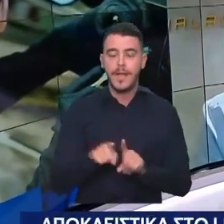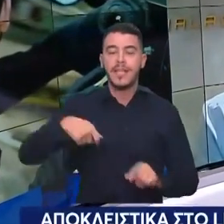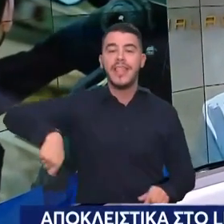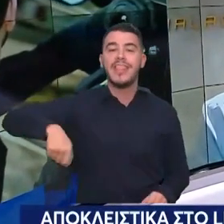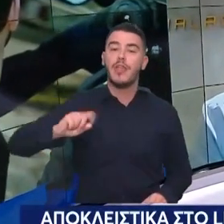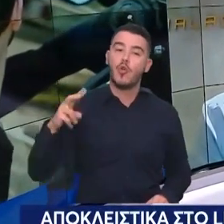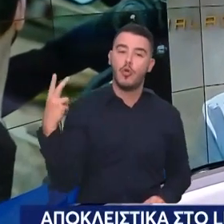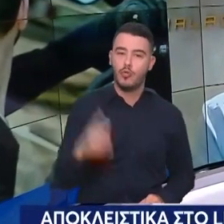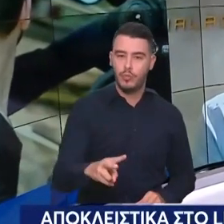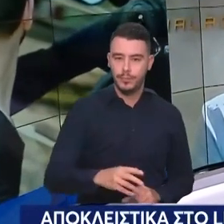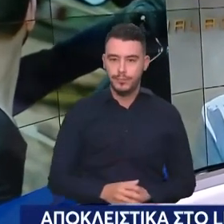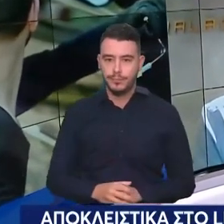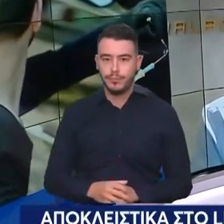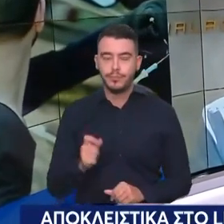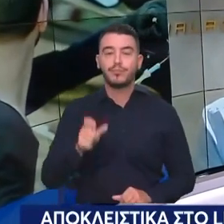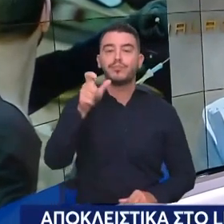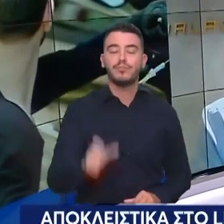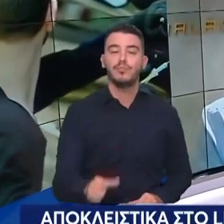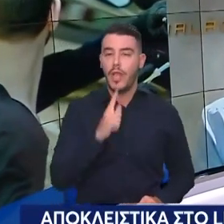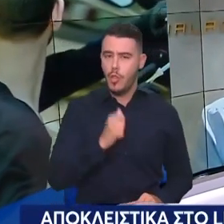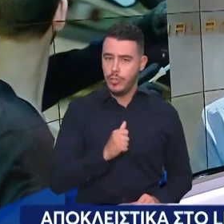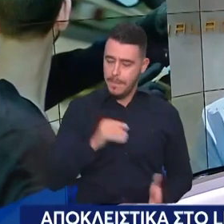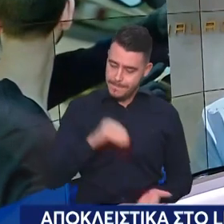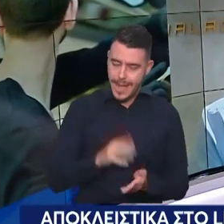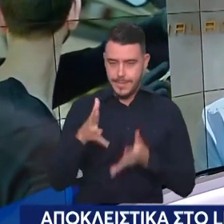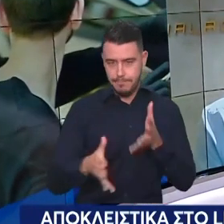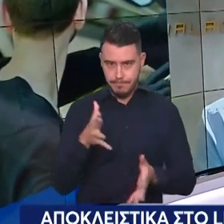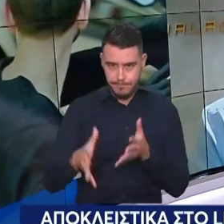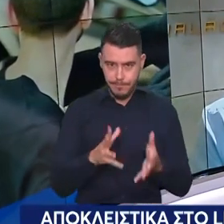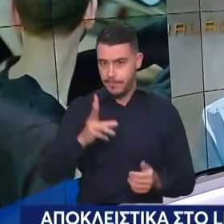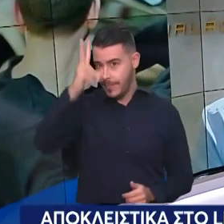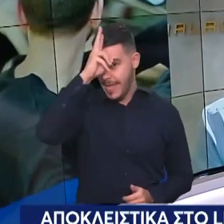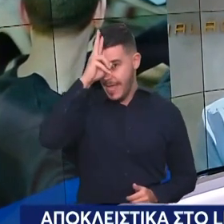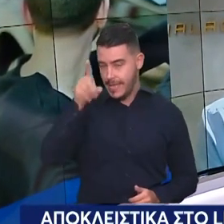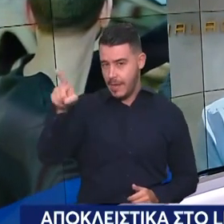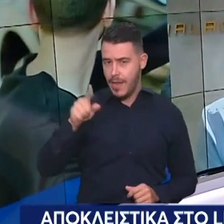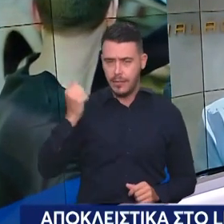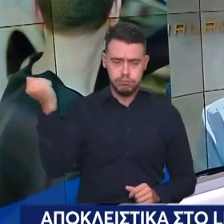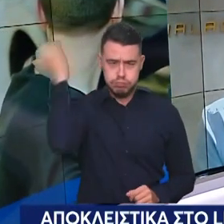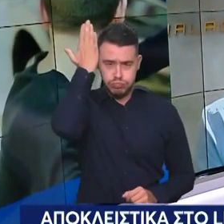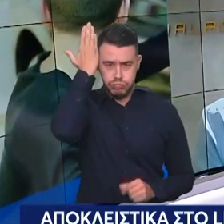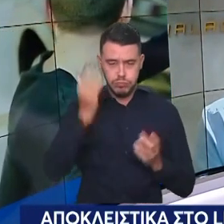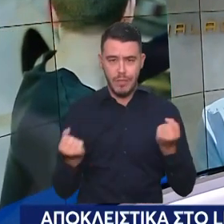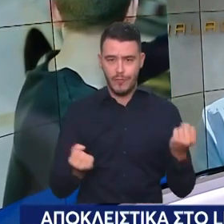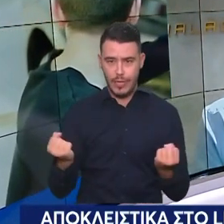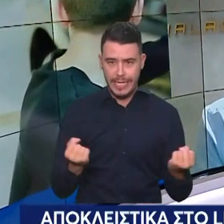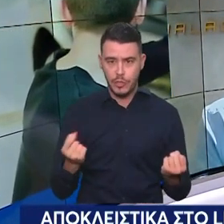πω ξανά. Ο κύριος Πυλικίδης έχει αγοράσει από τη Γερμανία ένα αυτοκίνητο, ένα πολύ καλό αυτοκίνητο. Το έχει ασφαλίσει,